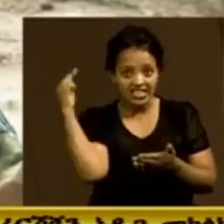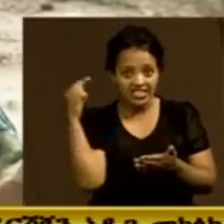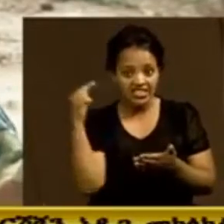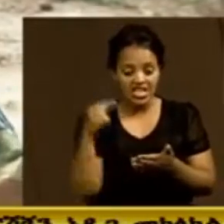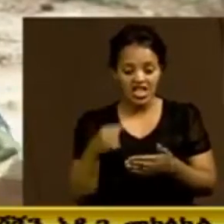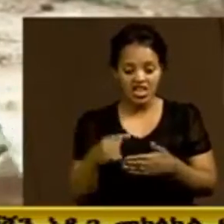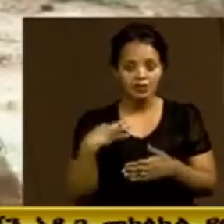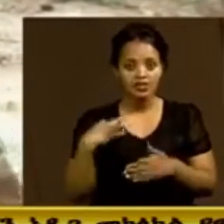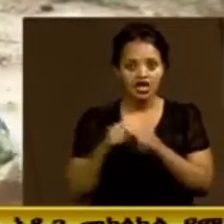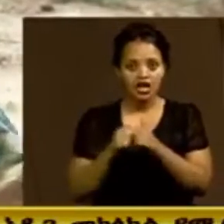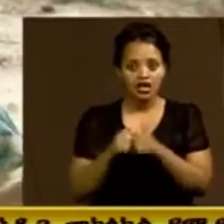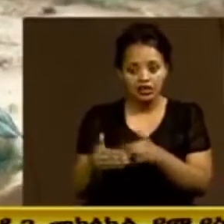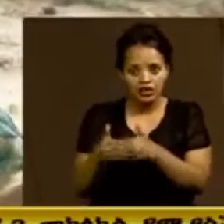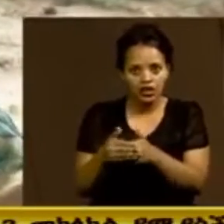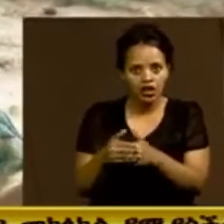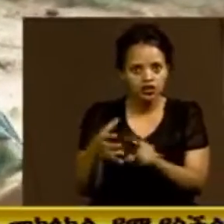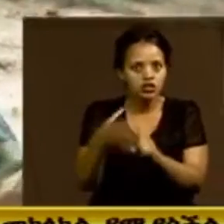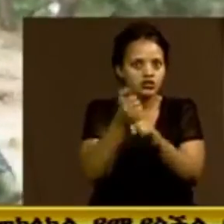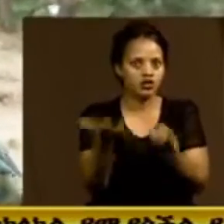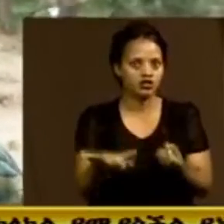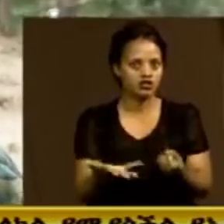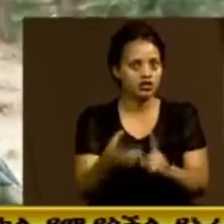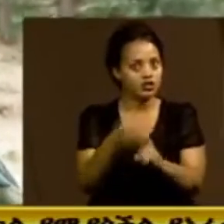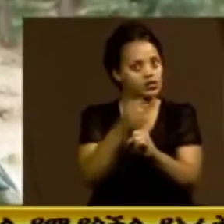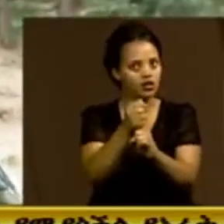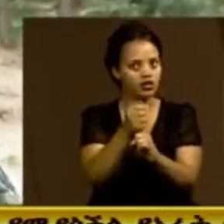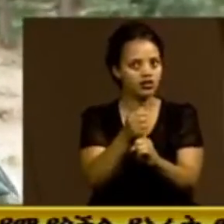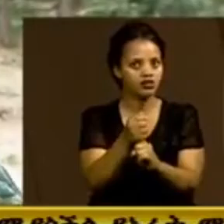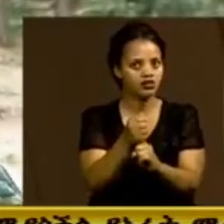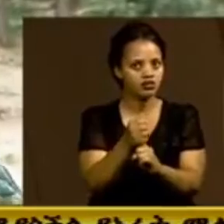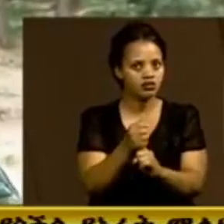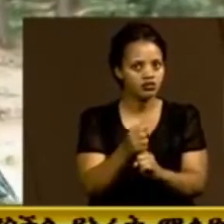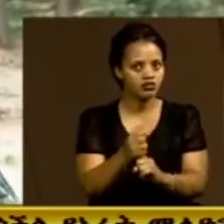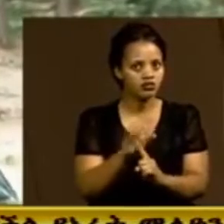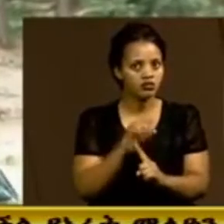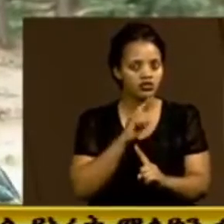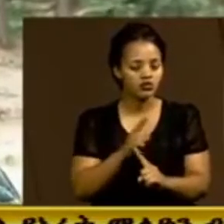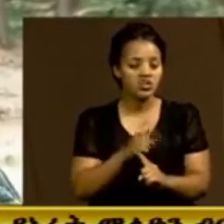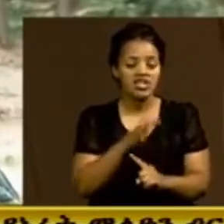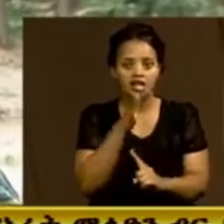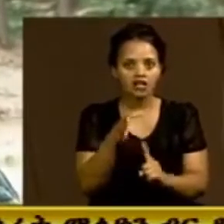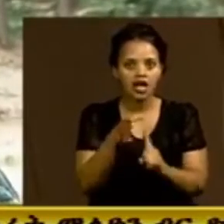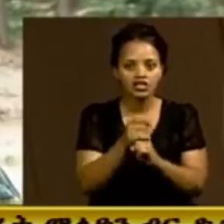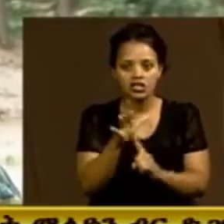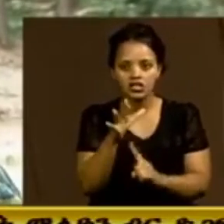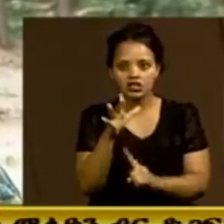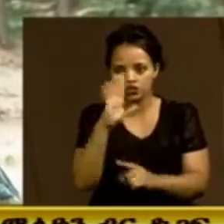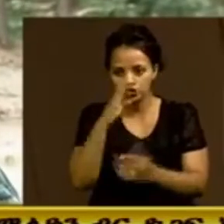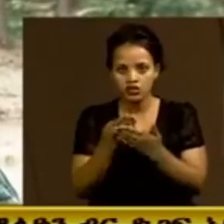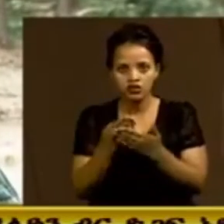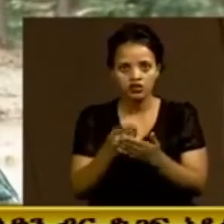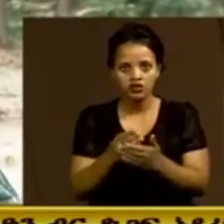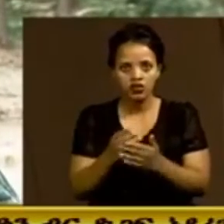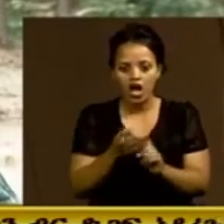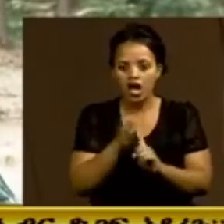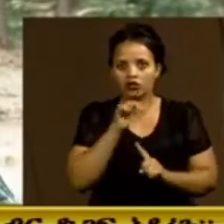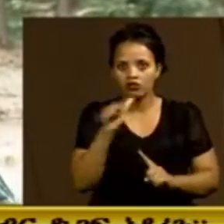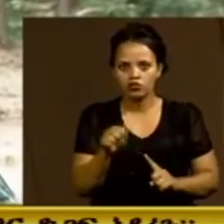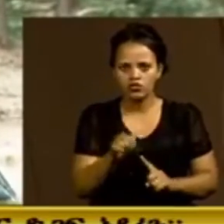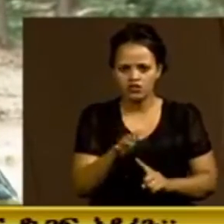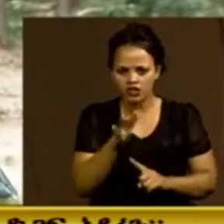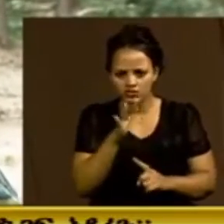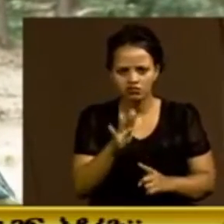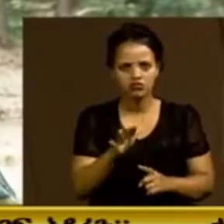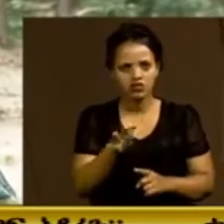ከተጠጋሽ አይዝሽም፣ እንደዚህ ይይዛል፣ አይምርም። እናት ከያዘ ልጅ አይምርም፣ ልጅ ከያዘ እናት